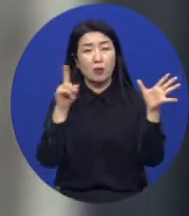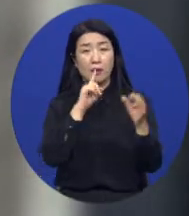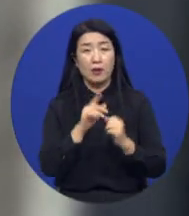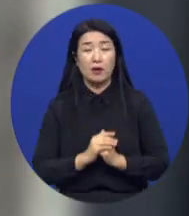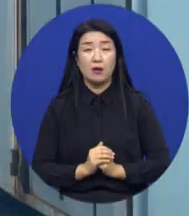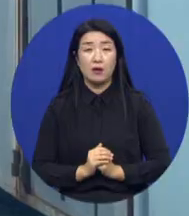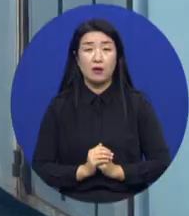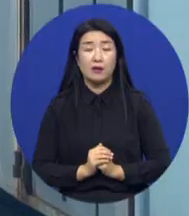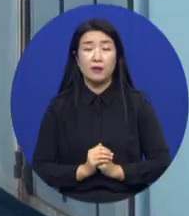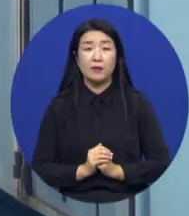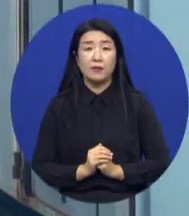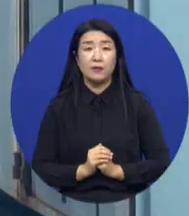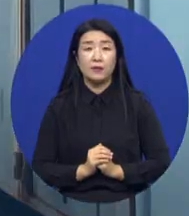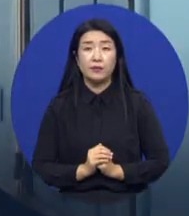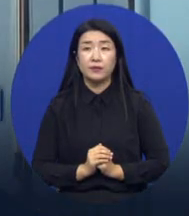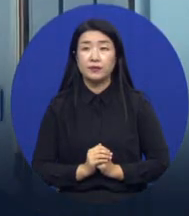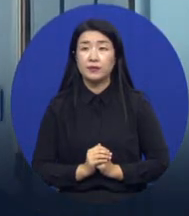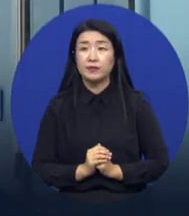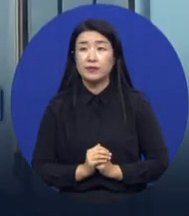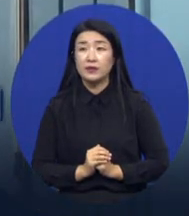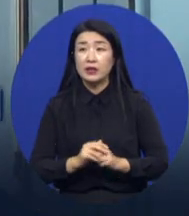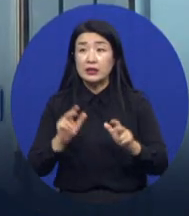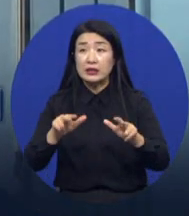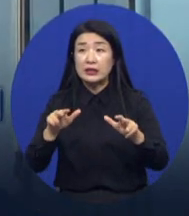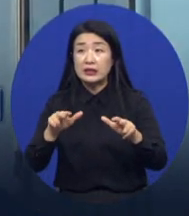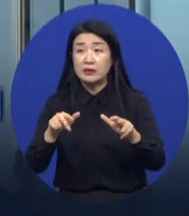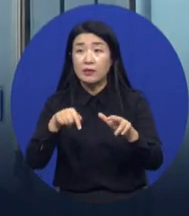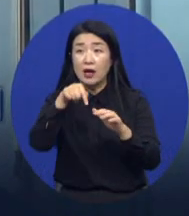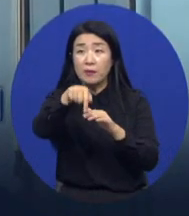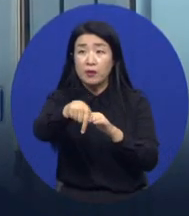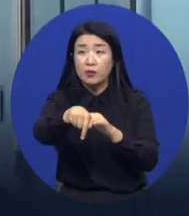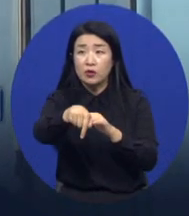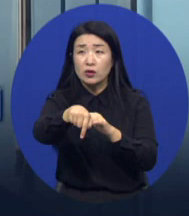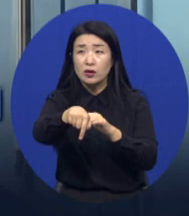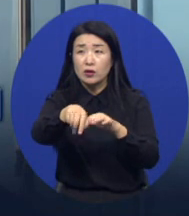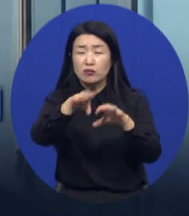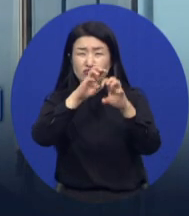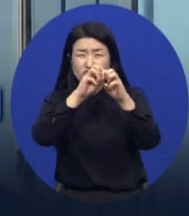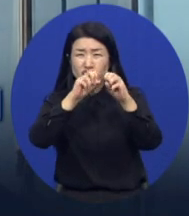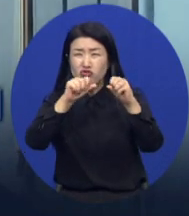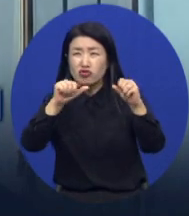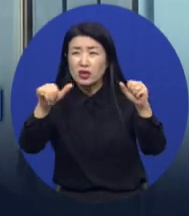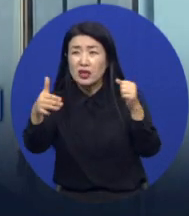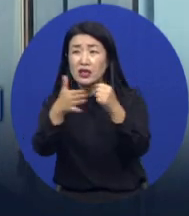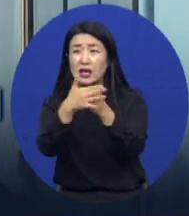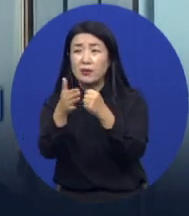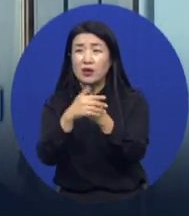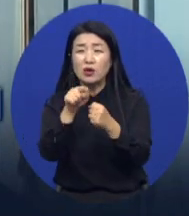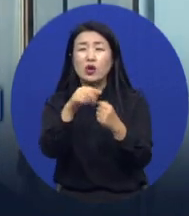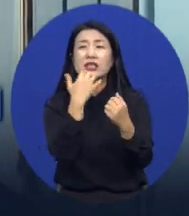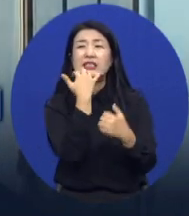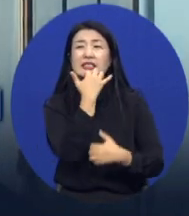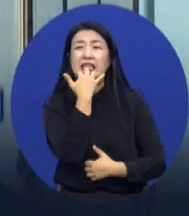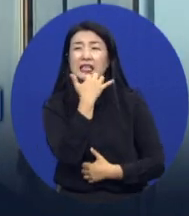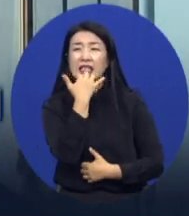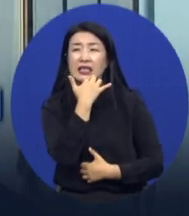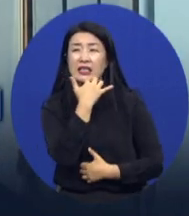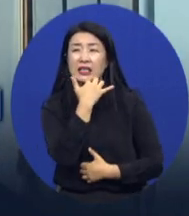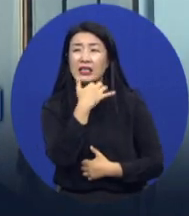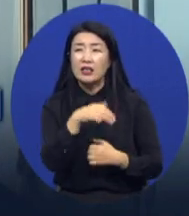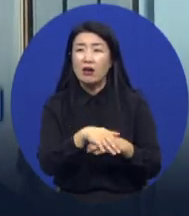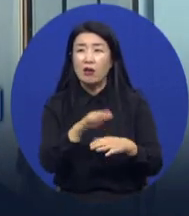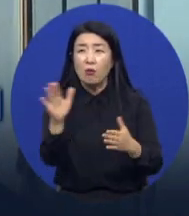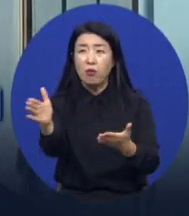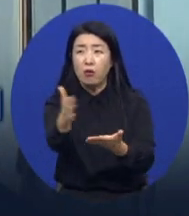입장입니다. 앞에 부분이 저런 색깔이 뿌연 색깔 같으면 우리 공사하고 있다면